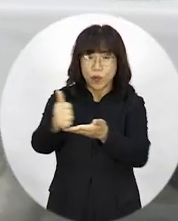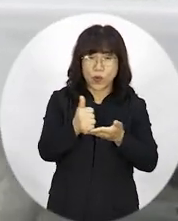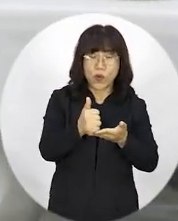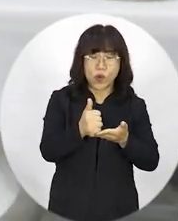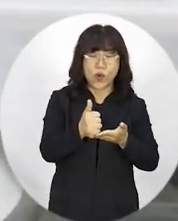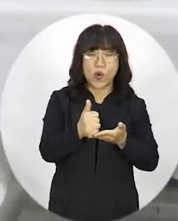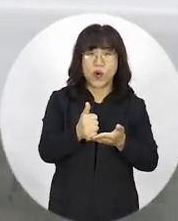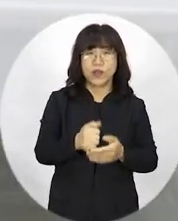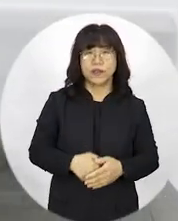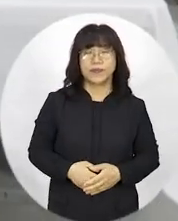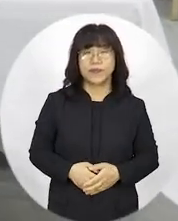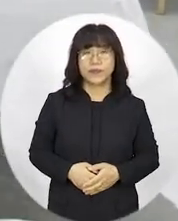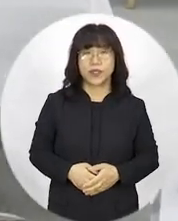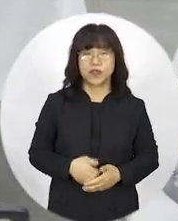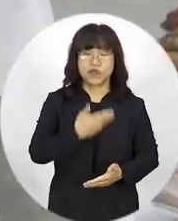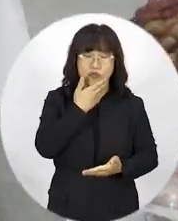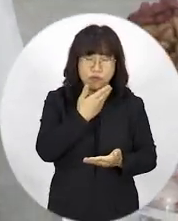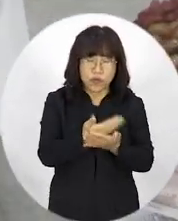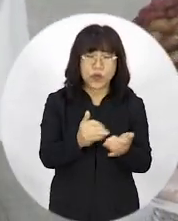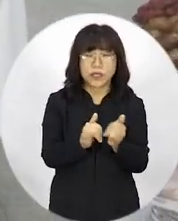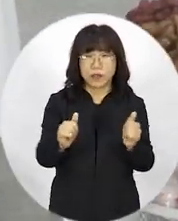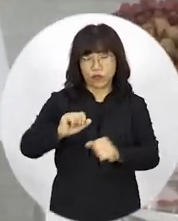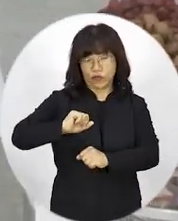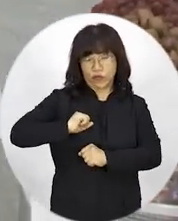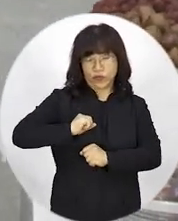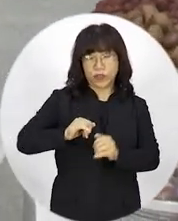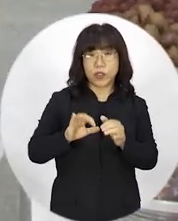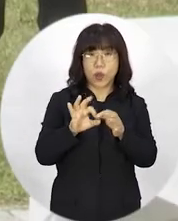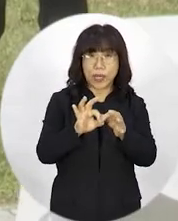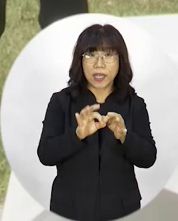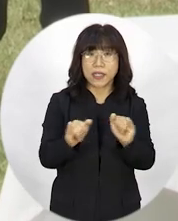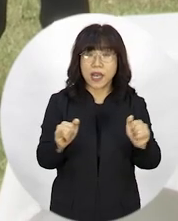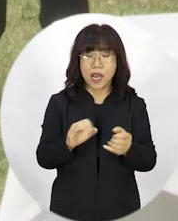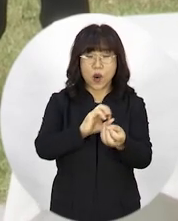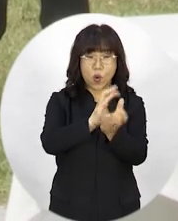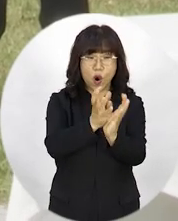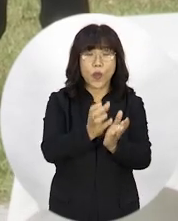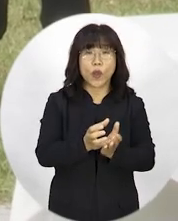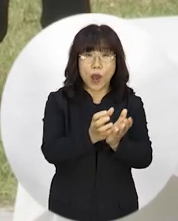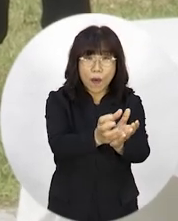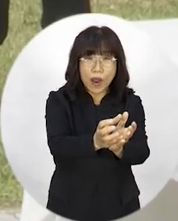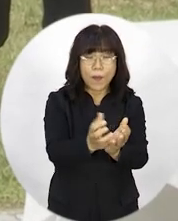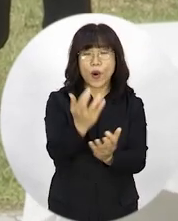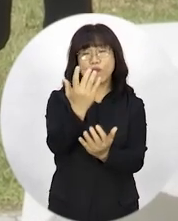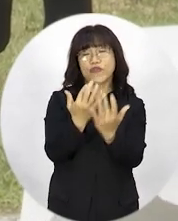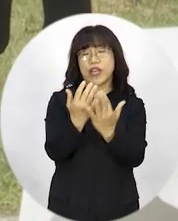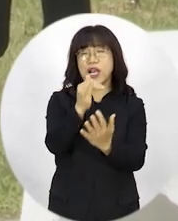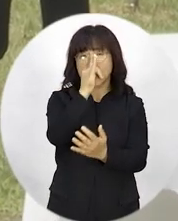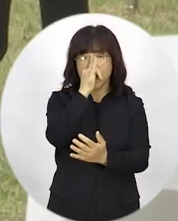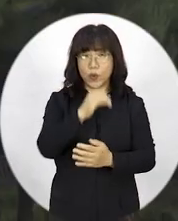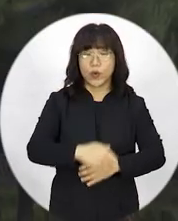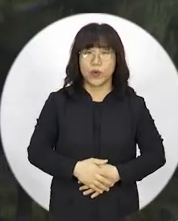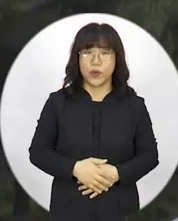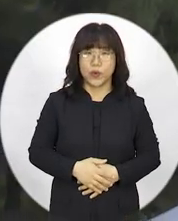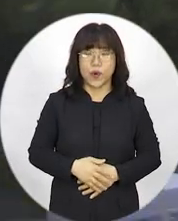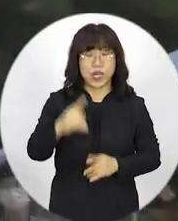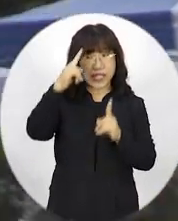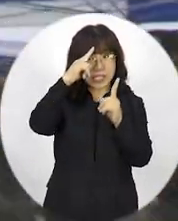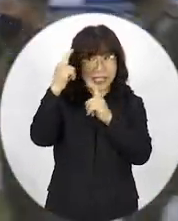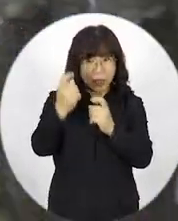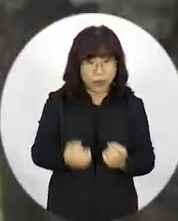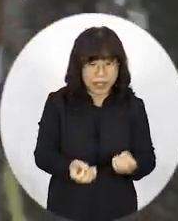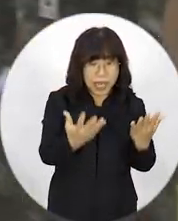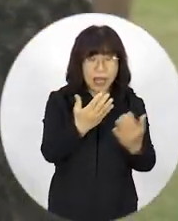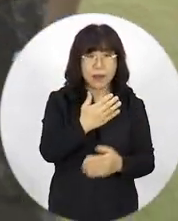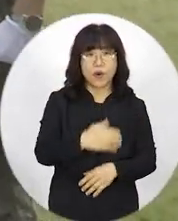기렸습니다. 이어 유족과 지역 주요 인사, 군 관계자들의 헌화와 분향이 있었습니다. 또 기념사와